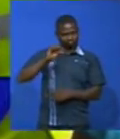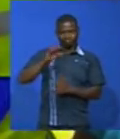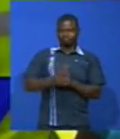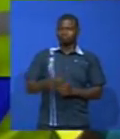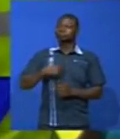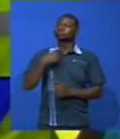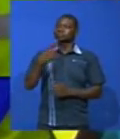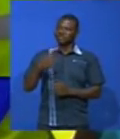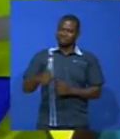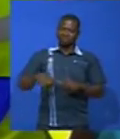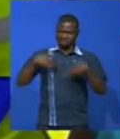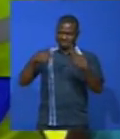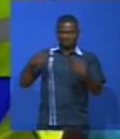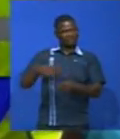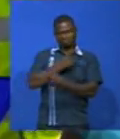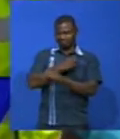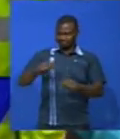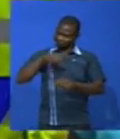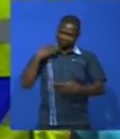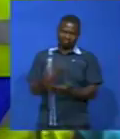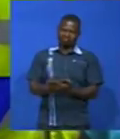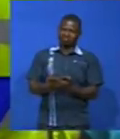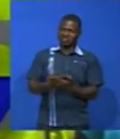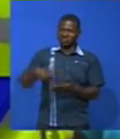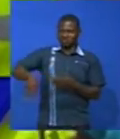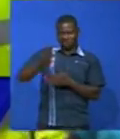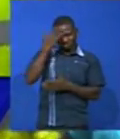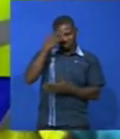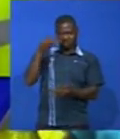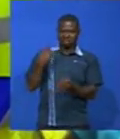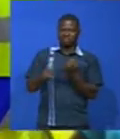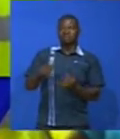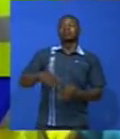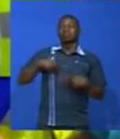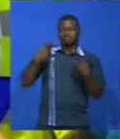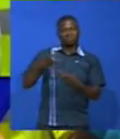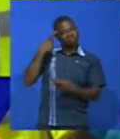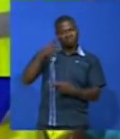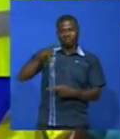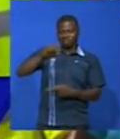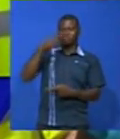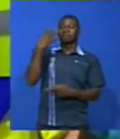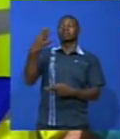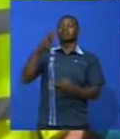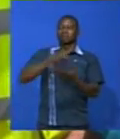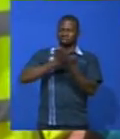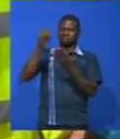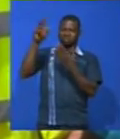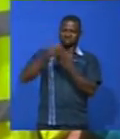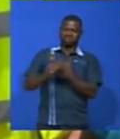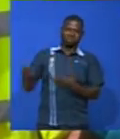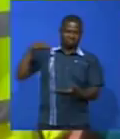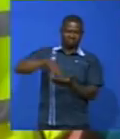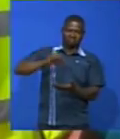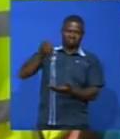avancent même très bien. Vous savez que la fin des travaux est prévue pour le 24 juillet 2018. Cette date